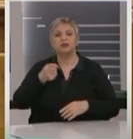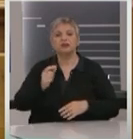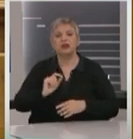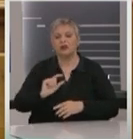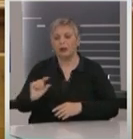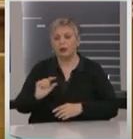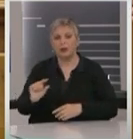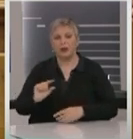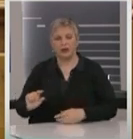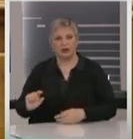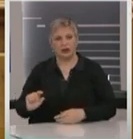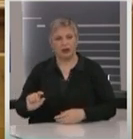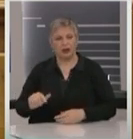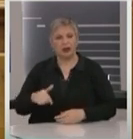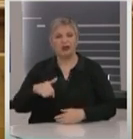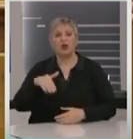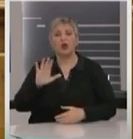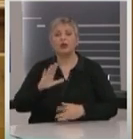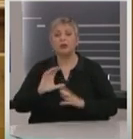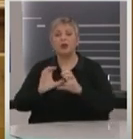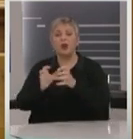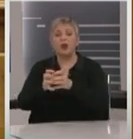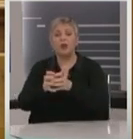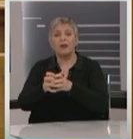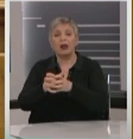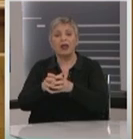όχι στοχευμένα σε κατηγορίες που